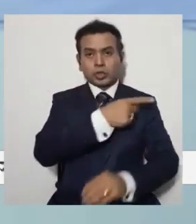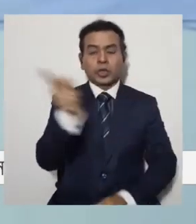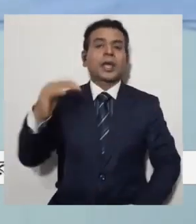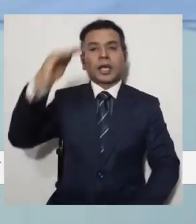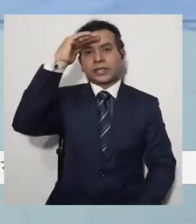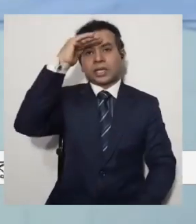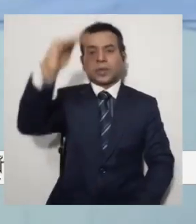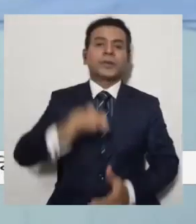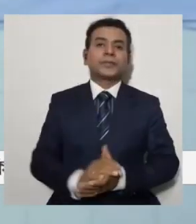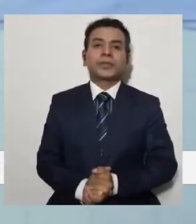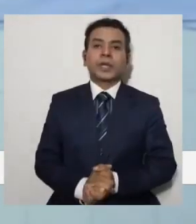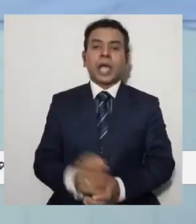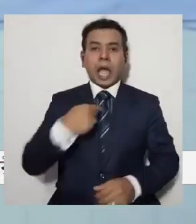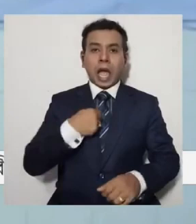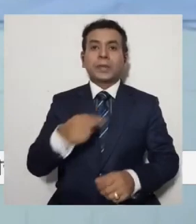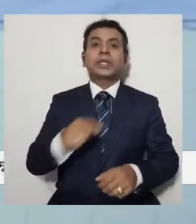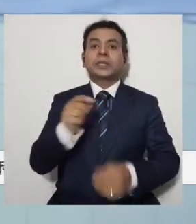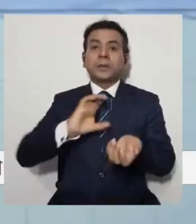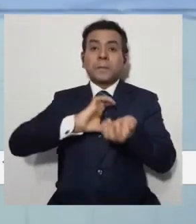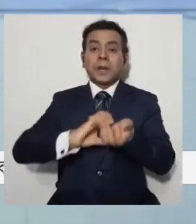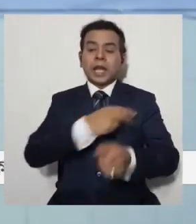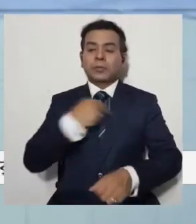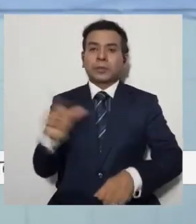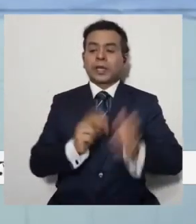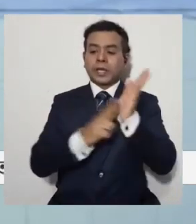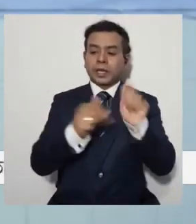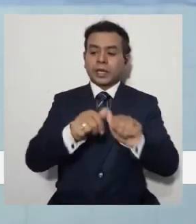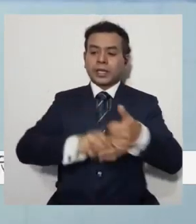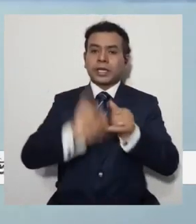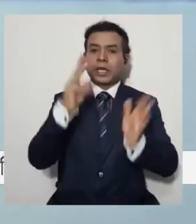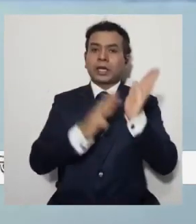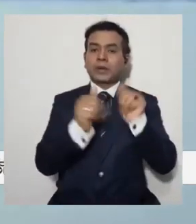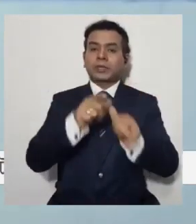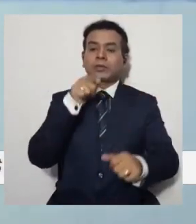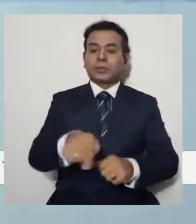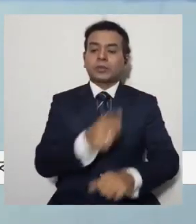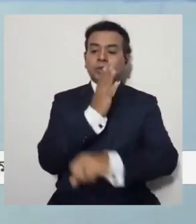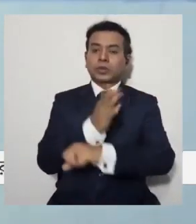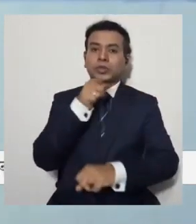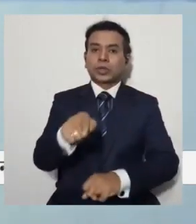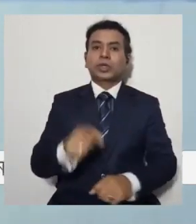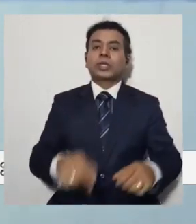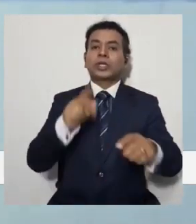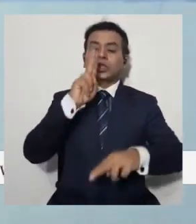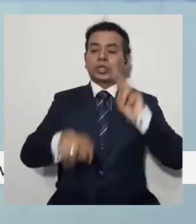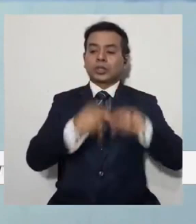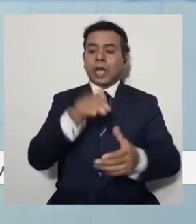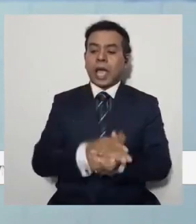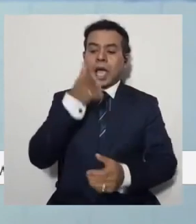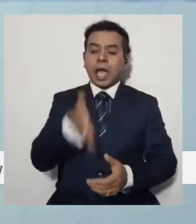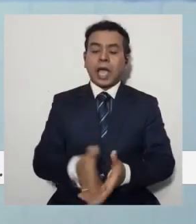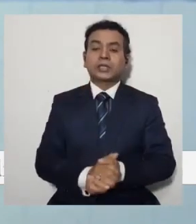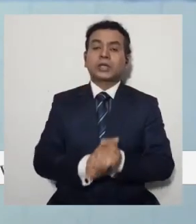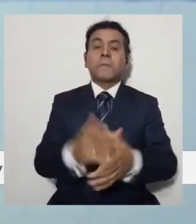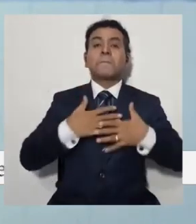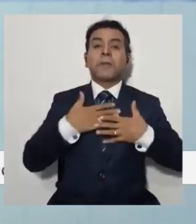সুলতানা, অতিরিক্ত মহাপরিচালক প্রশাসন স্বাস্থ্য অধিদপ্তর। আজ মহান মে দিবস। প্রথমেই বিশ্বের এবং